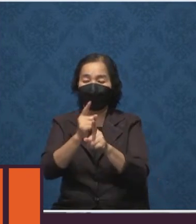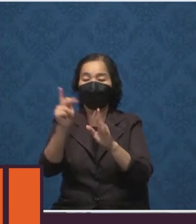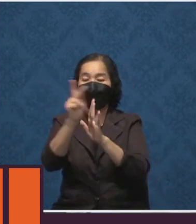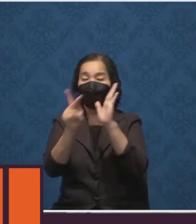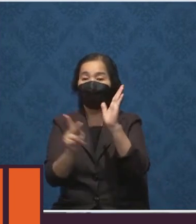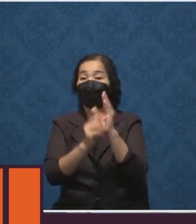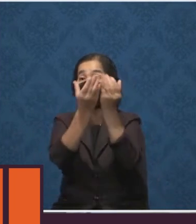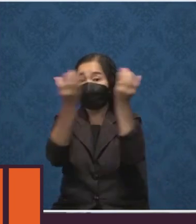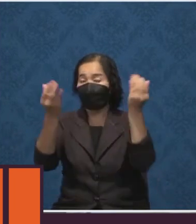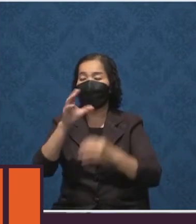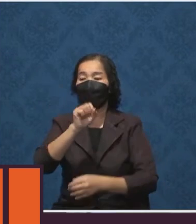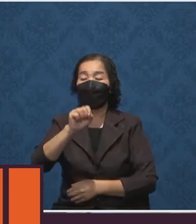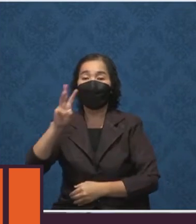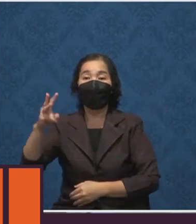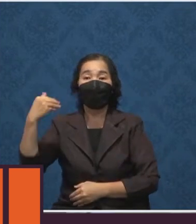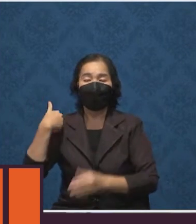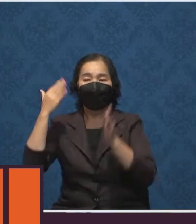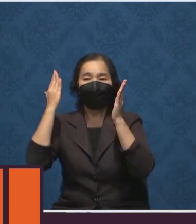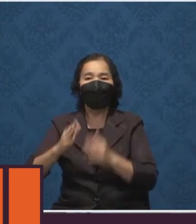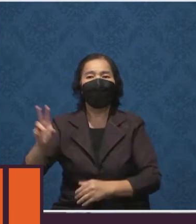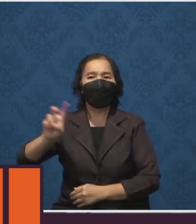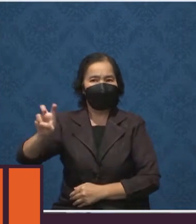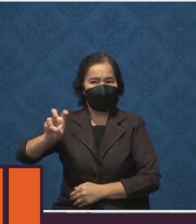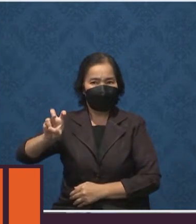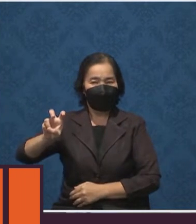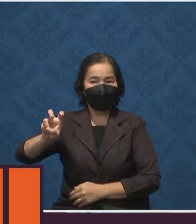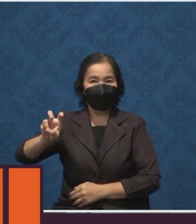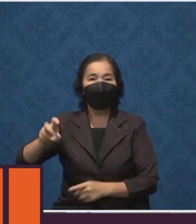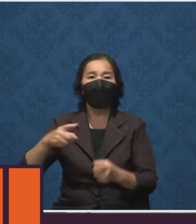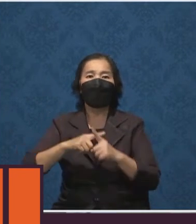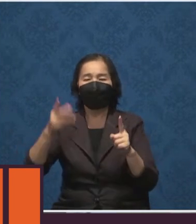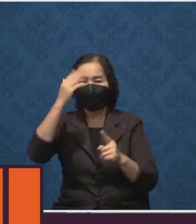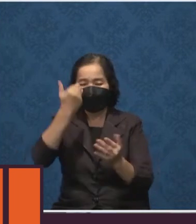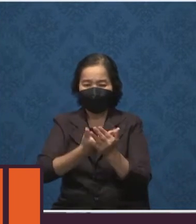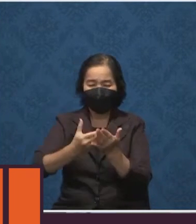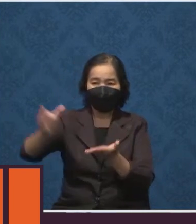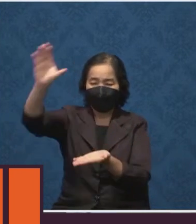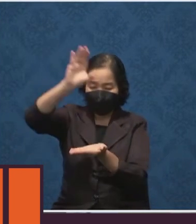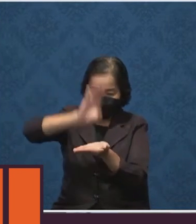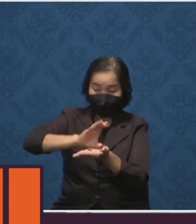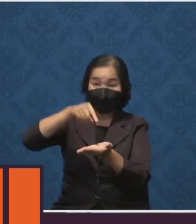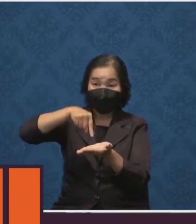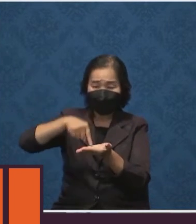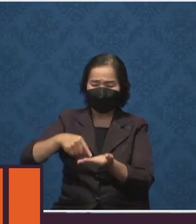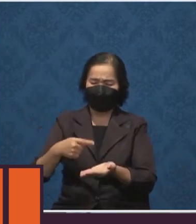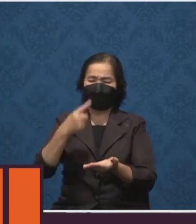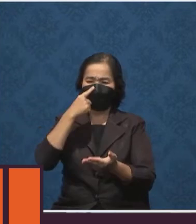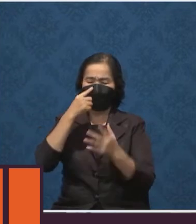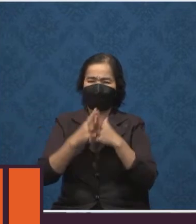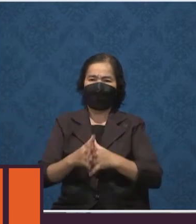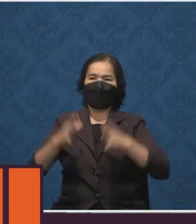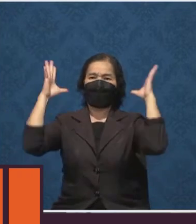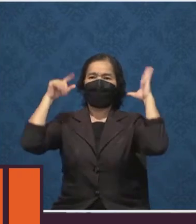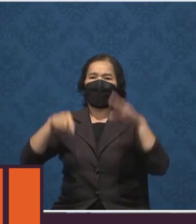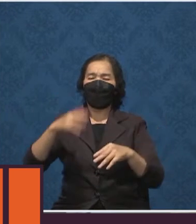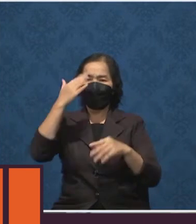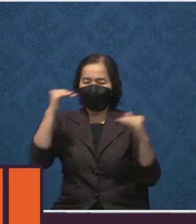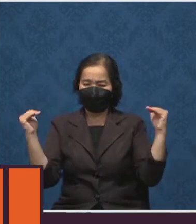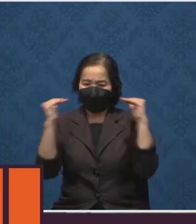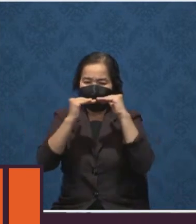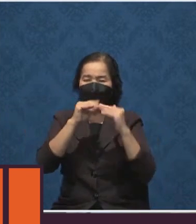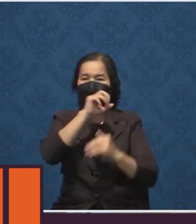นสอวอรมี 200 นี่แต่ท่านตั้งงบมาตรงนี้ผมถามวาทำไมงบมเยอะจเลยถเปนมเกือบเทาสอ